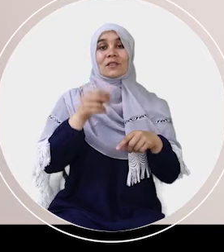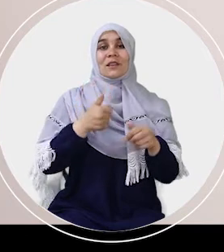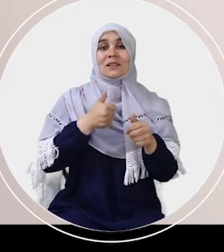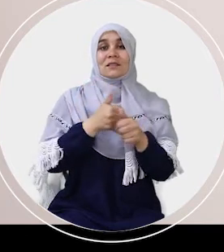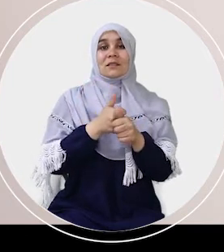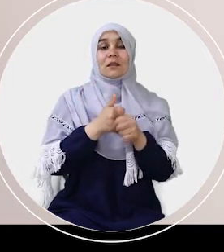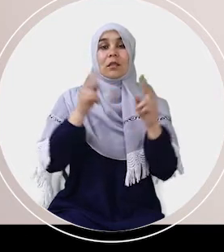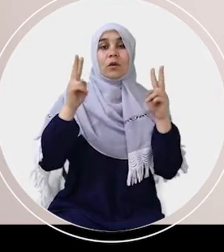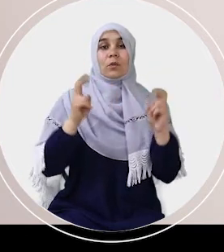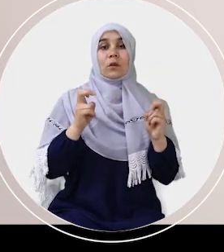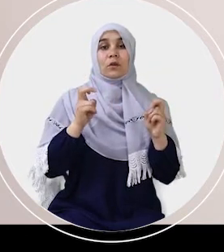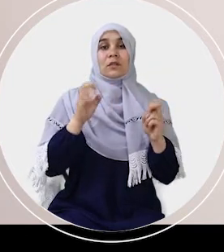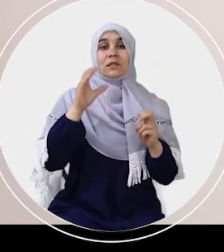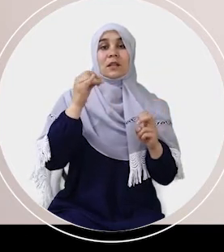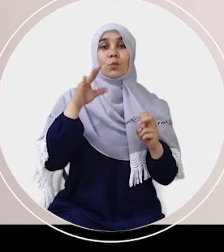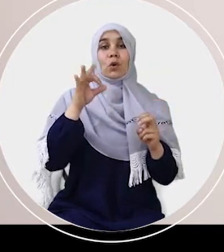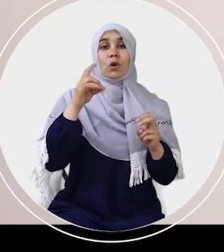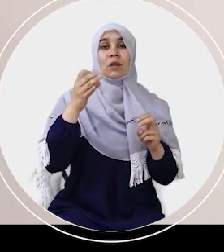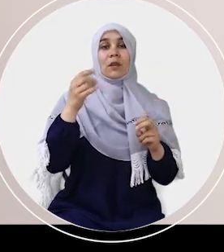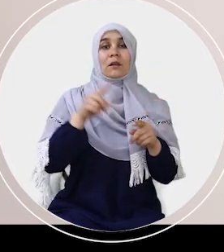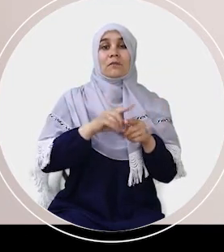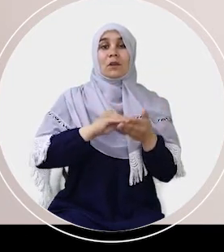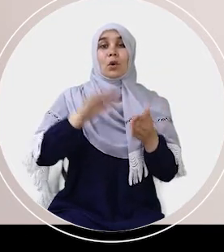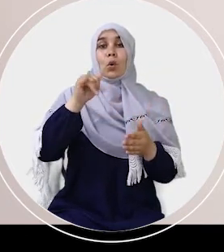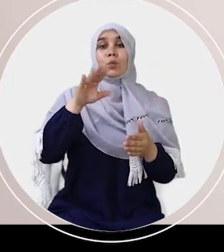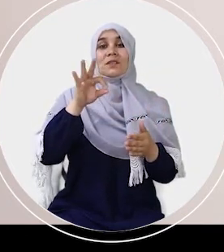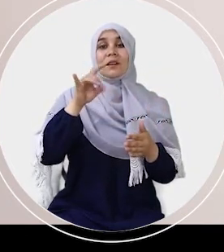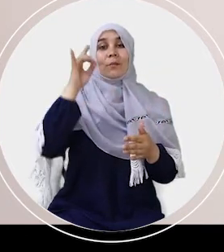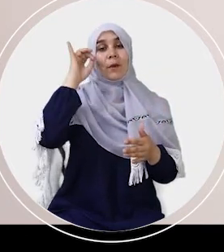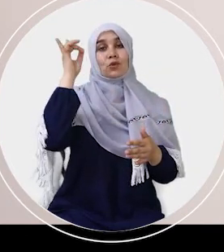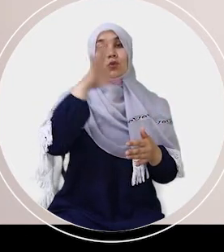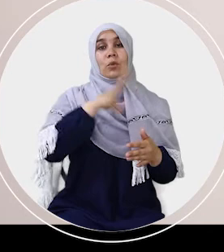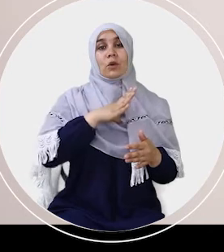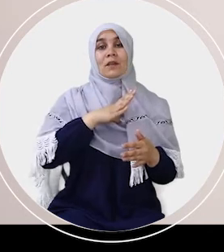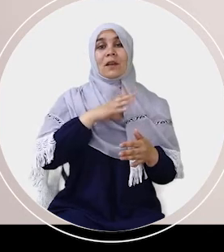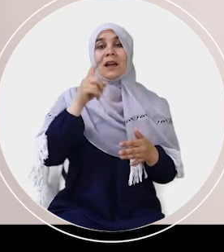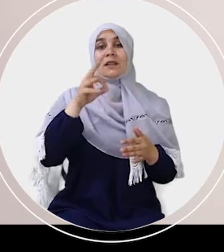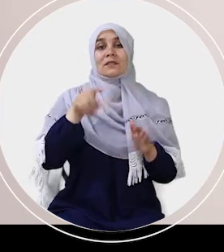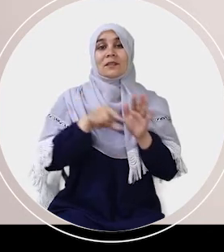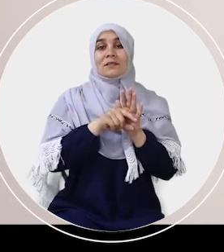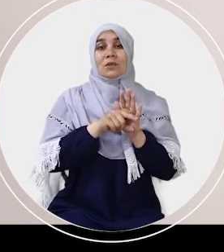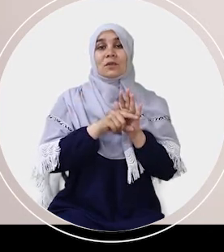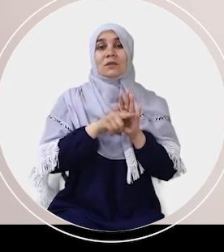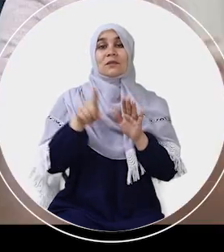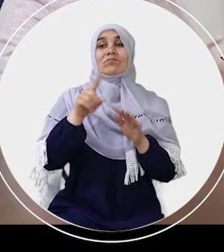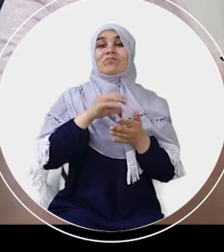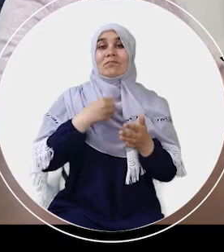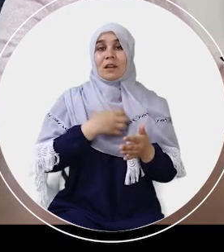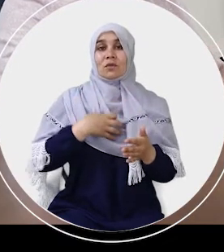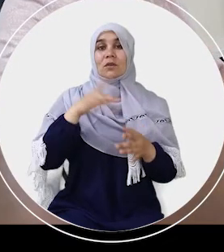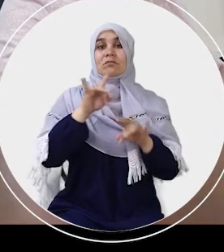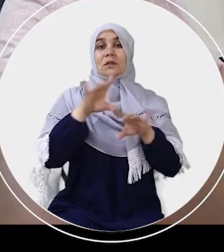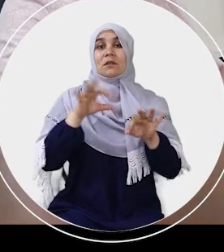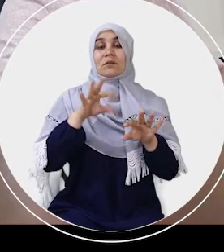deb nomlangan, Sahih Buxoriyda keltirilgan Ummu Zar nomi bilan mashhur bo'lgan hadisga asoslangan tadbirimiz bo'lib o'tdi. Yana bir